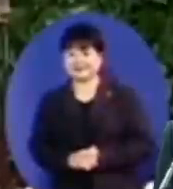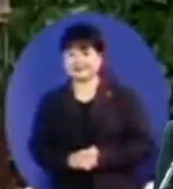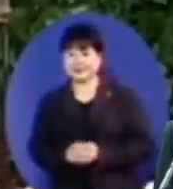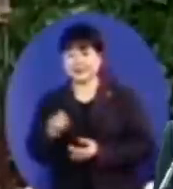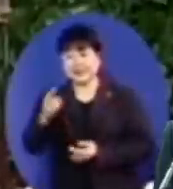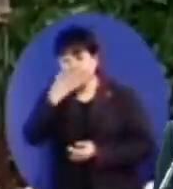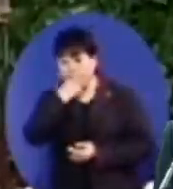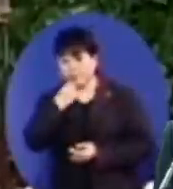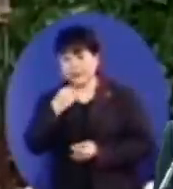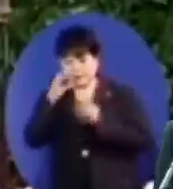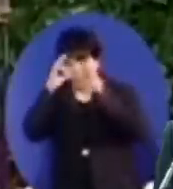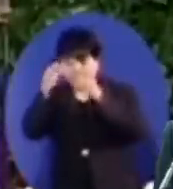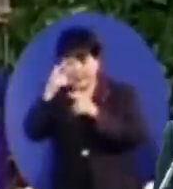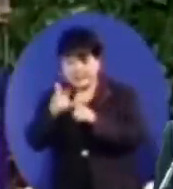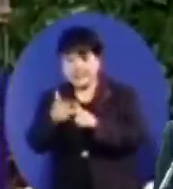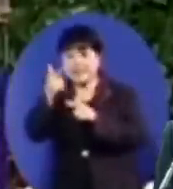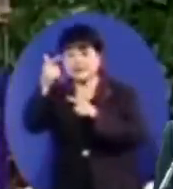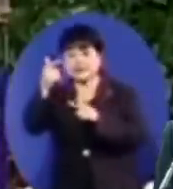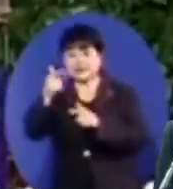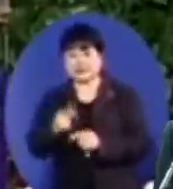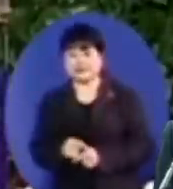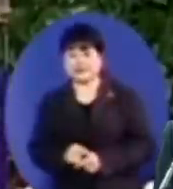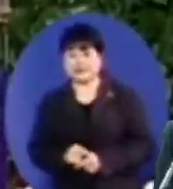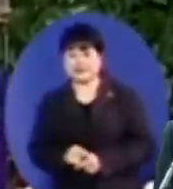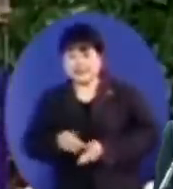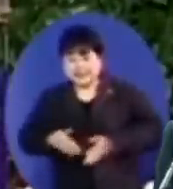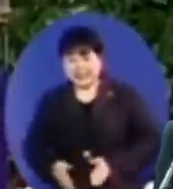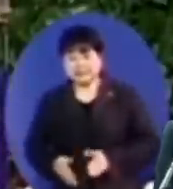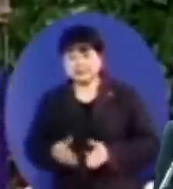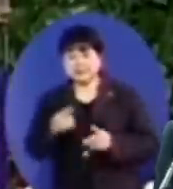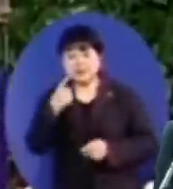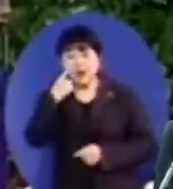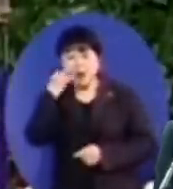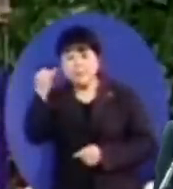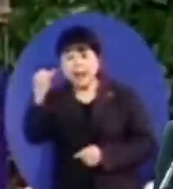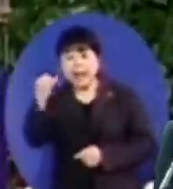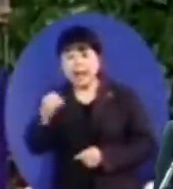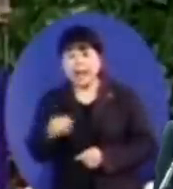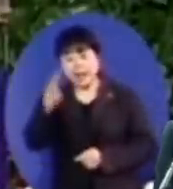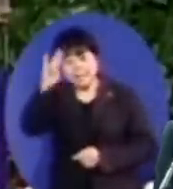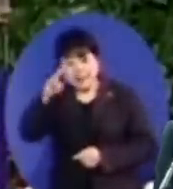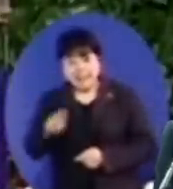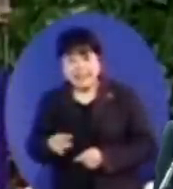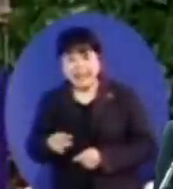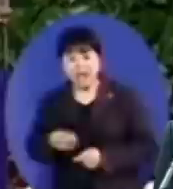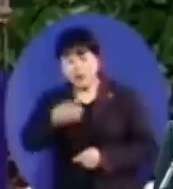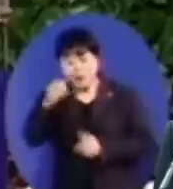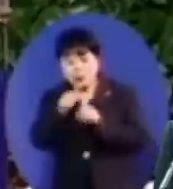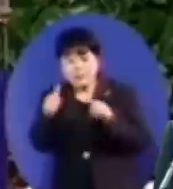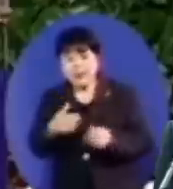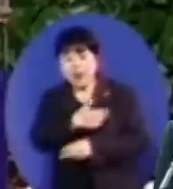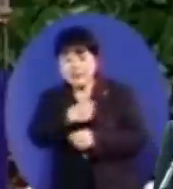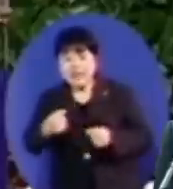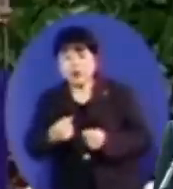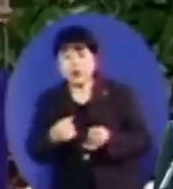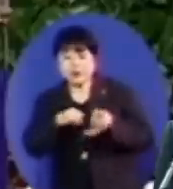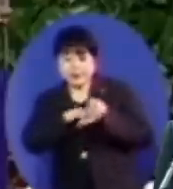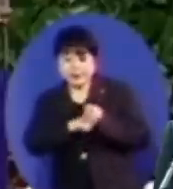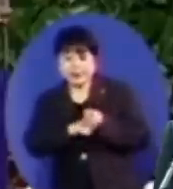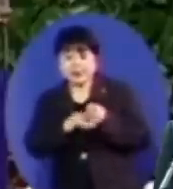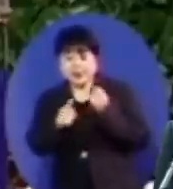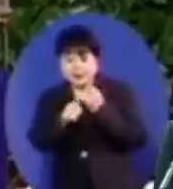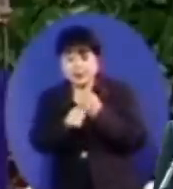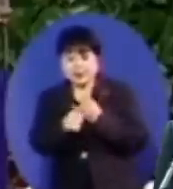마태복음 1장 18절에 예수 그리스도의 나심은 이러하니라. 그의 어머니 마리아가 요셉과 약혼하고 동거하기 전에 성령으로 잉태된